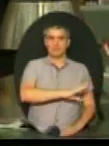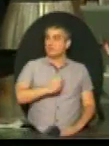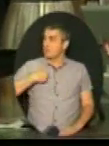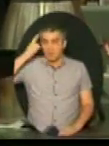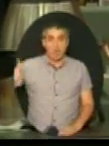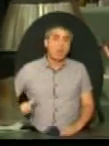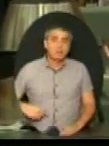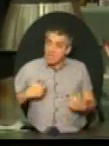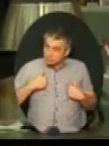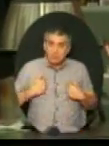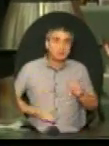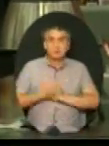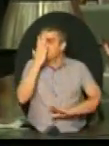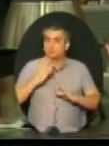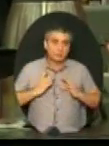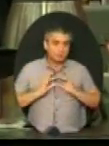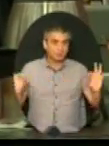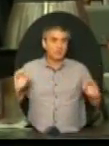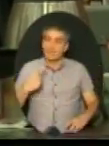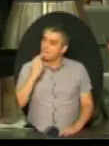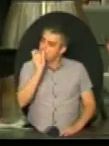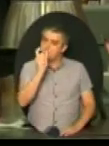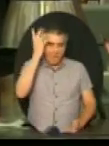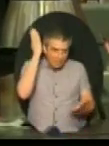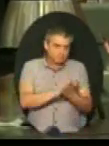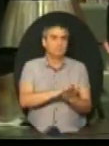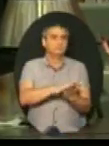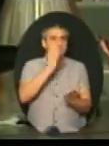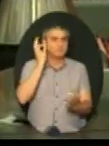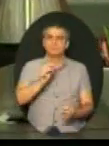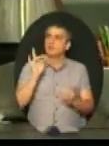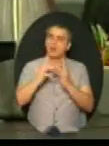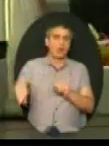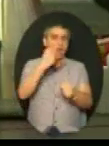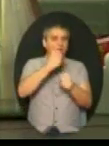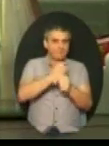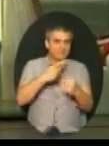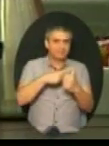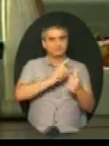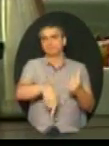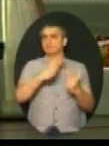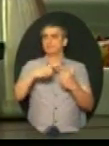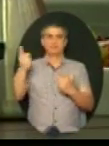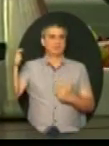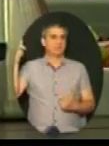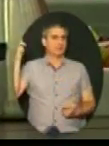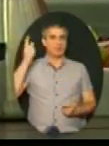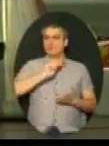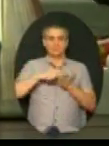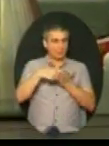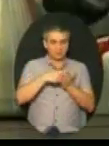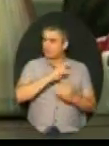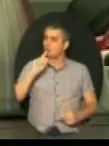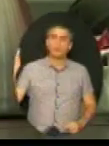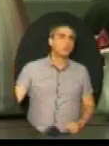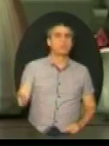לא יודע שאני יוצא לדרך, כשהמילה שלנו פה היא מילה כלפי העובדים, כלפי אלדד, האוצר כלפי